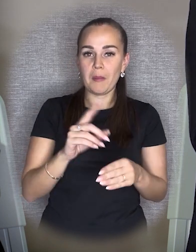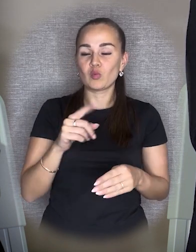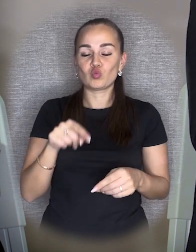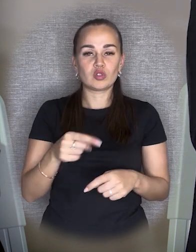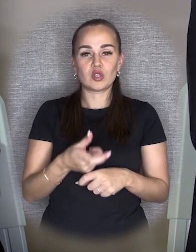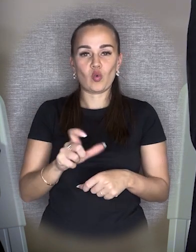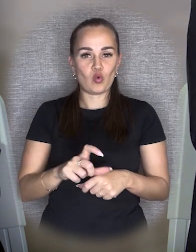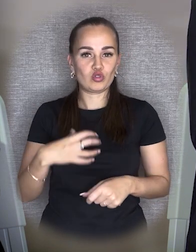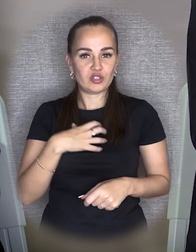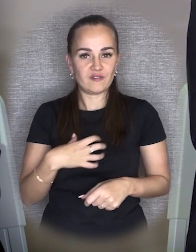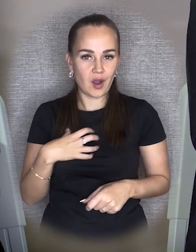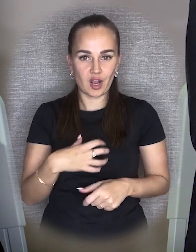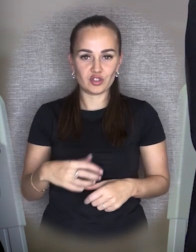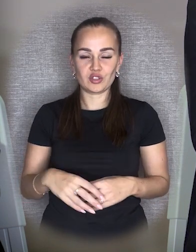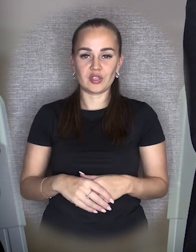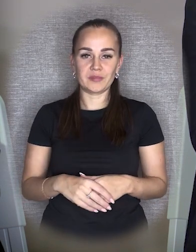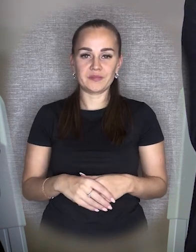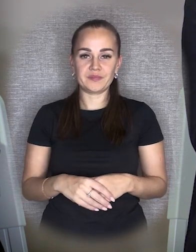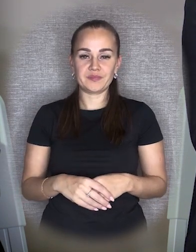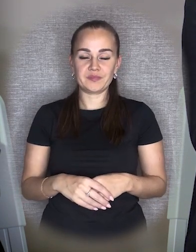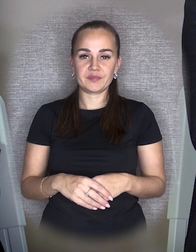это очень важный